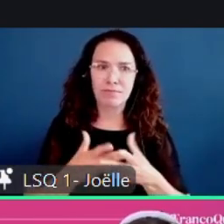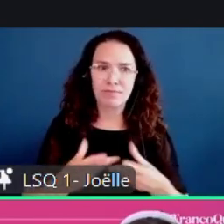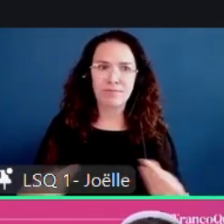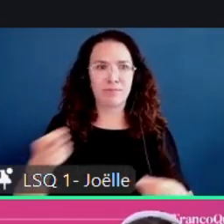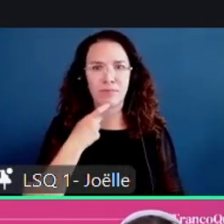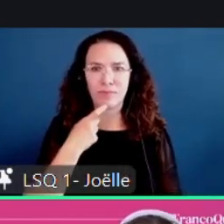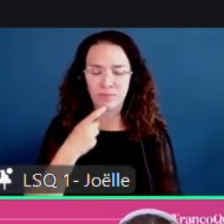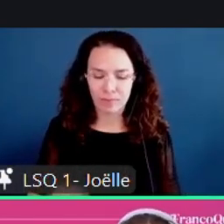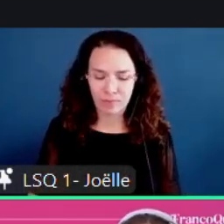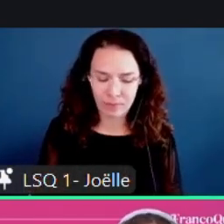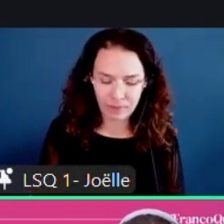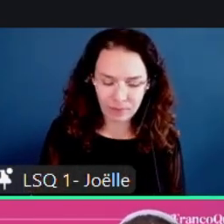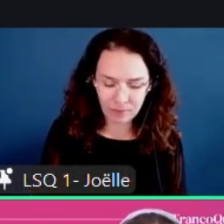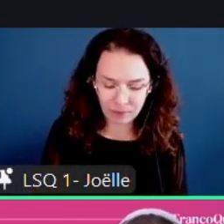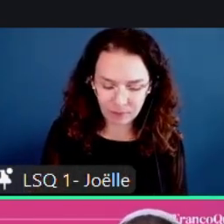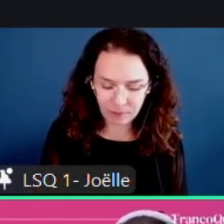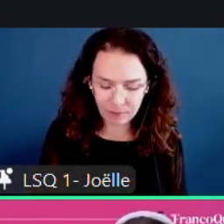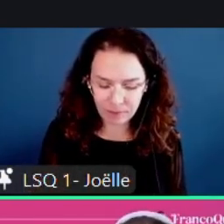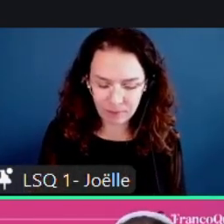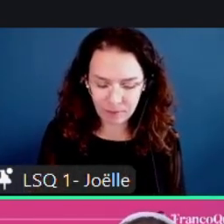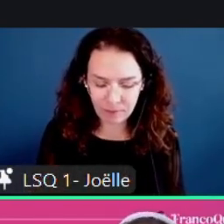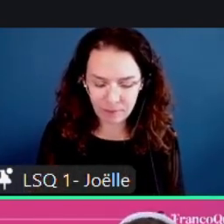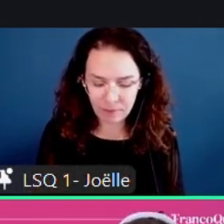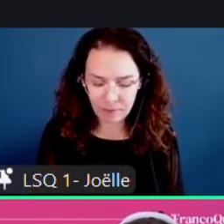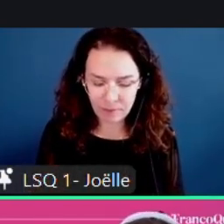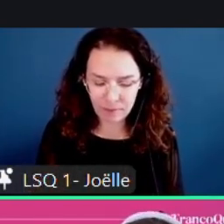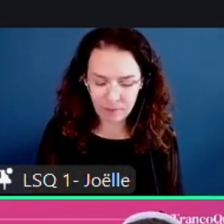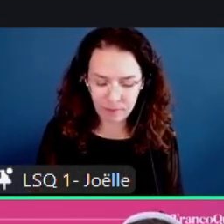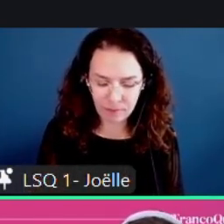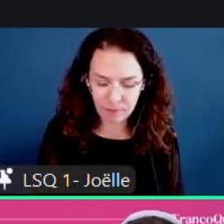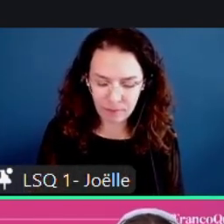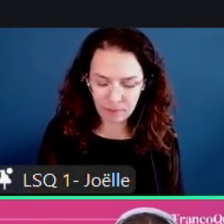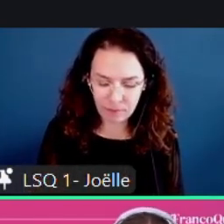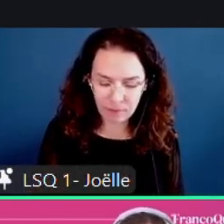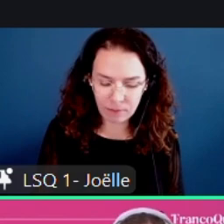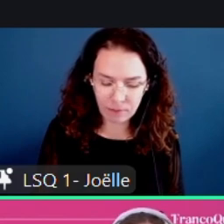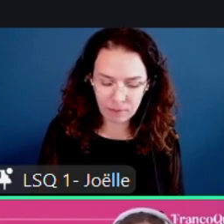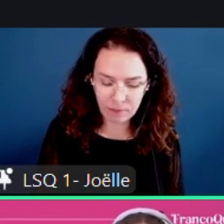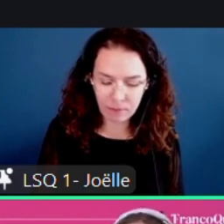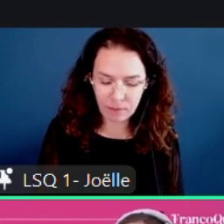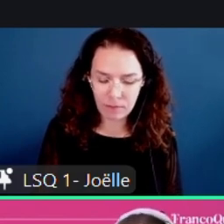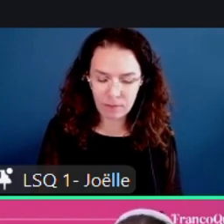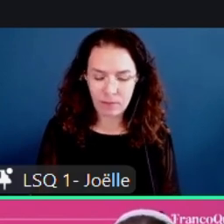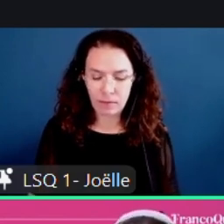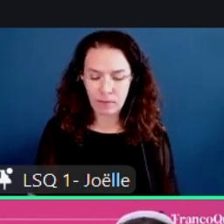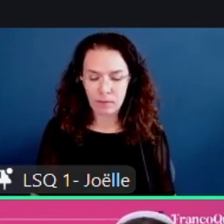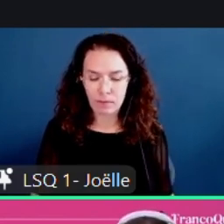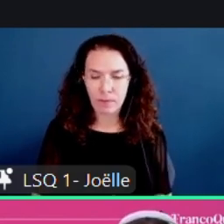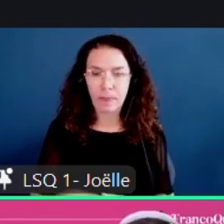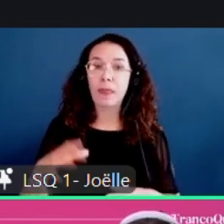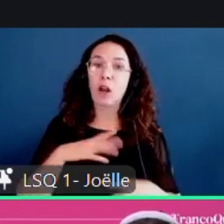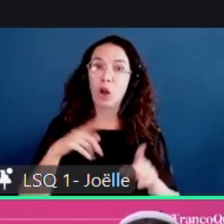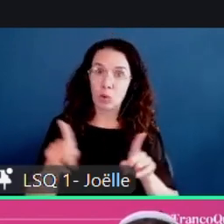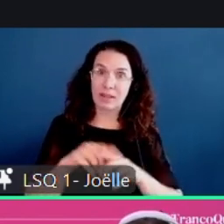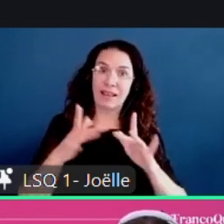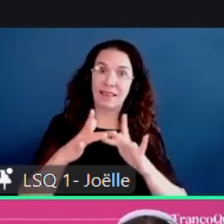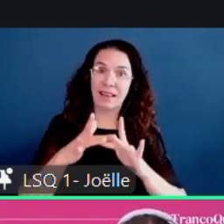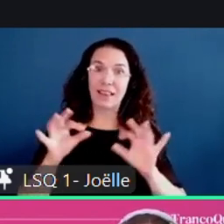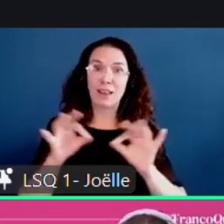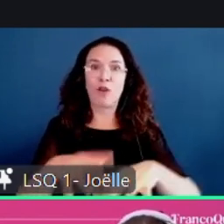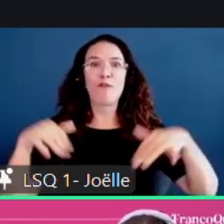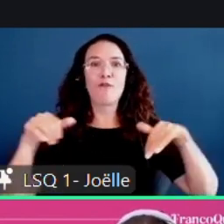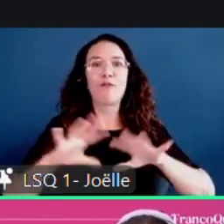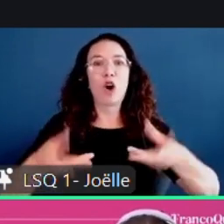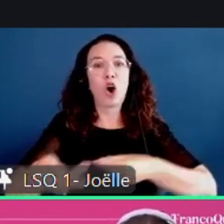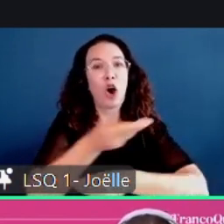plus fluide, par exemple. Ce genre d'informations que les médecins n'auraient probablement pas. Euh, il y a des forums qui existent en ligne pour ce genre